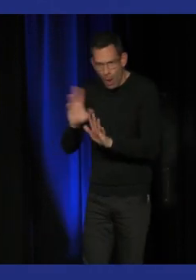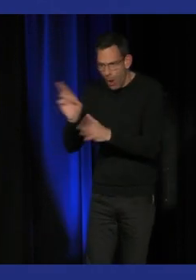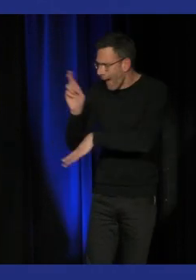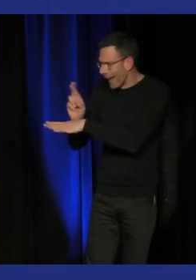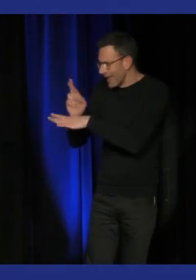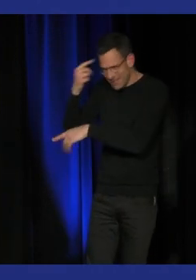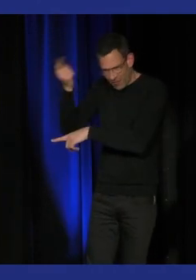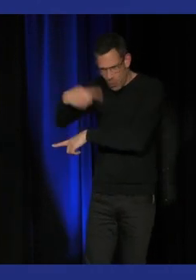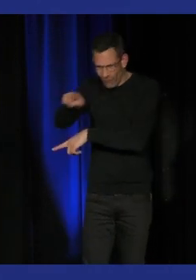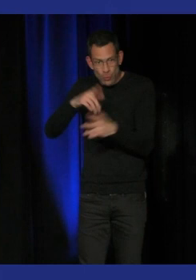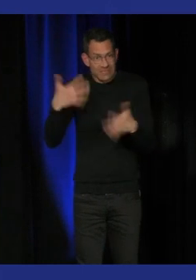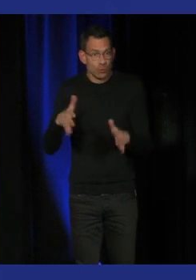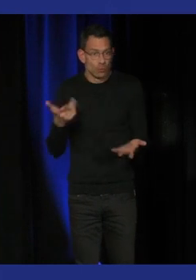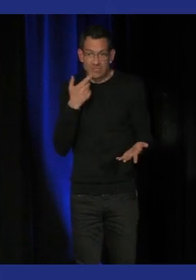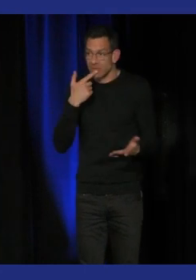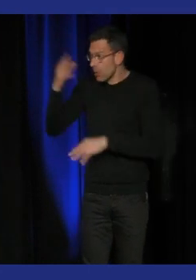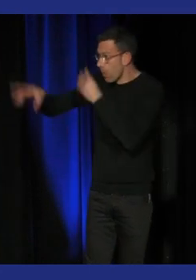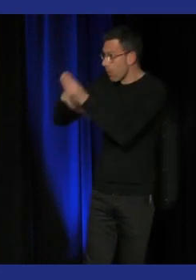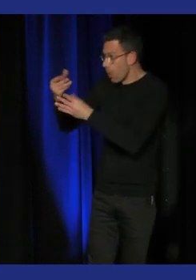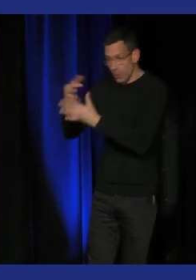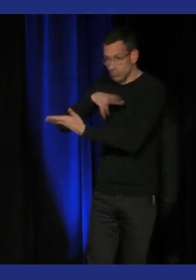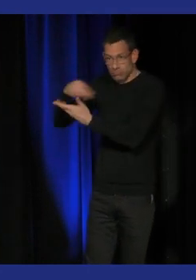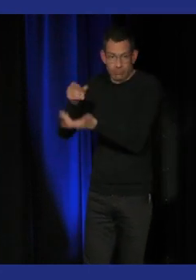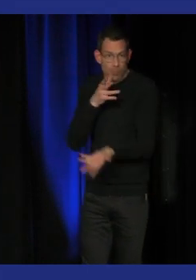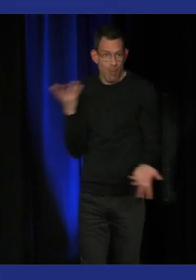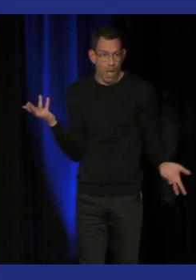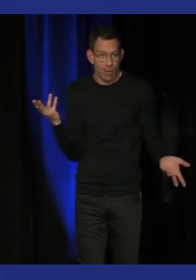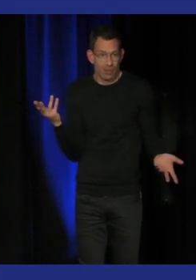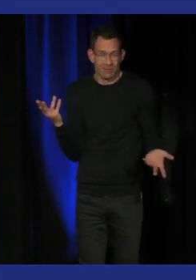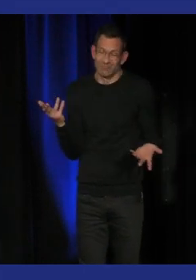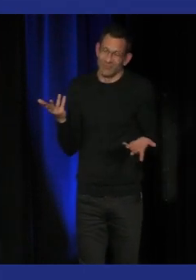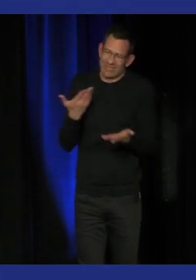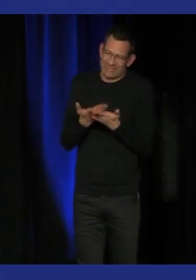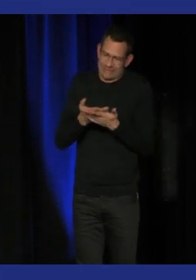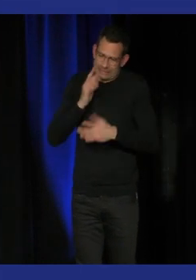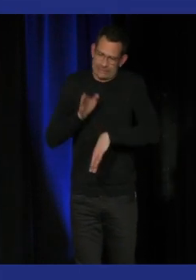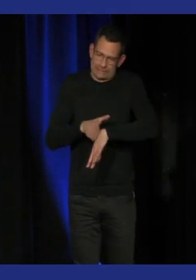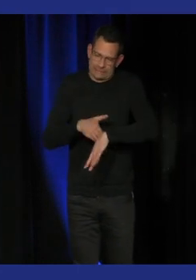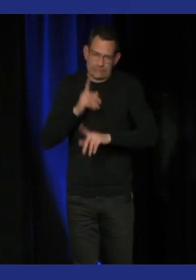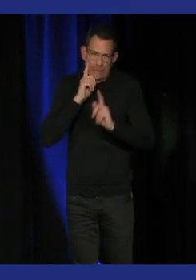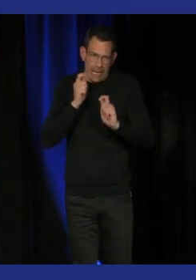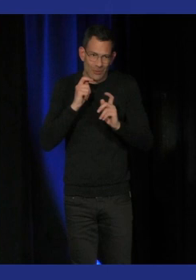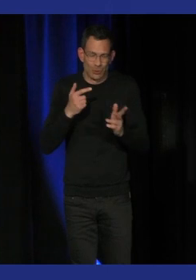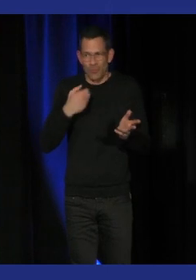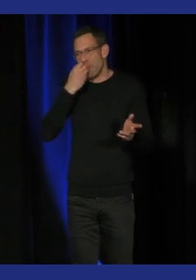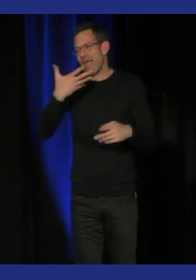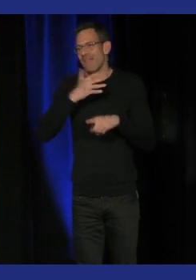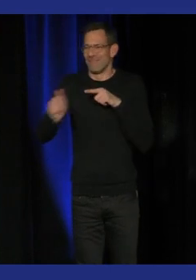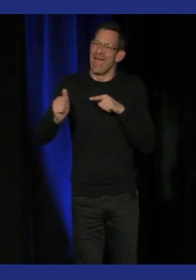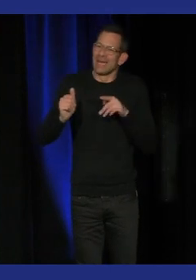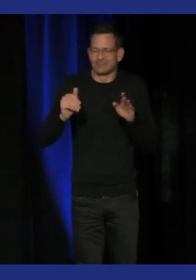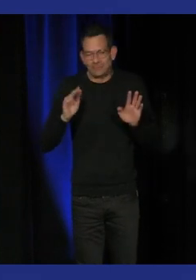mais on est en dehors du monde commun. Donc méfions-nous des bonnes intentions Donc c'est